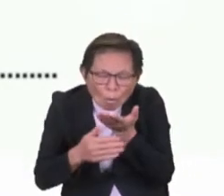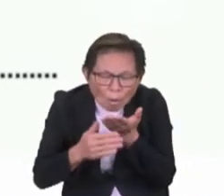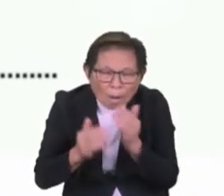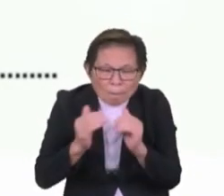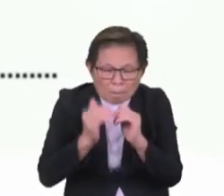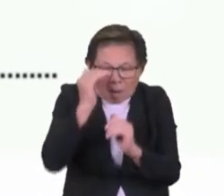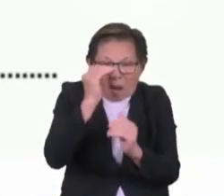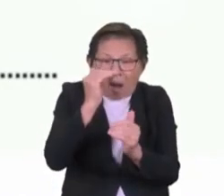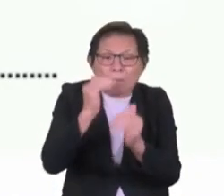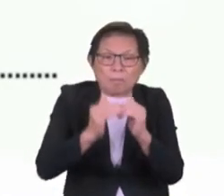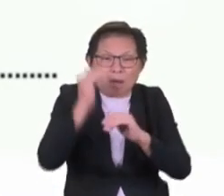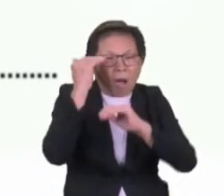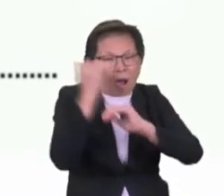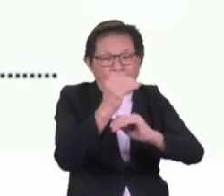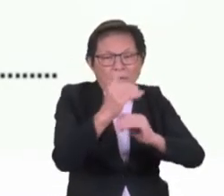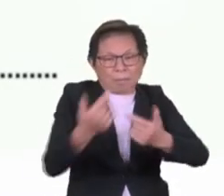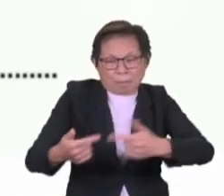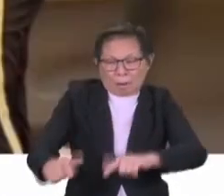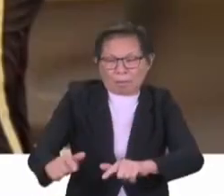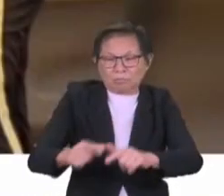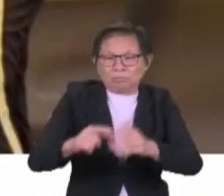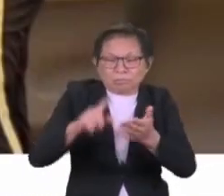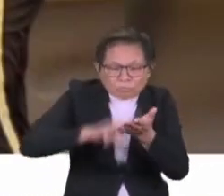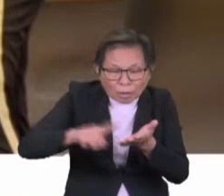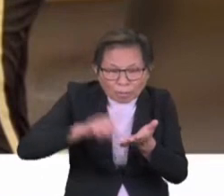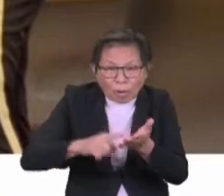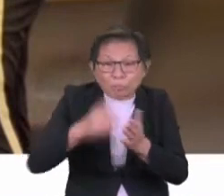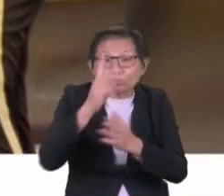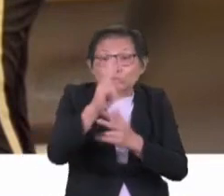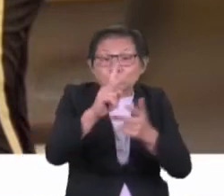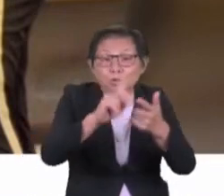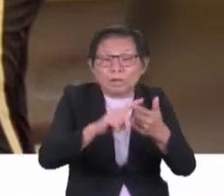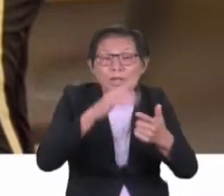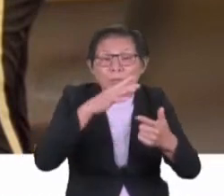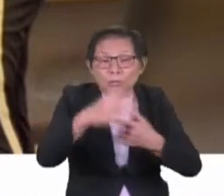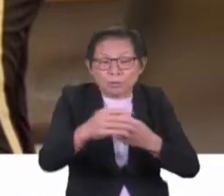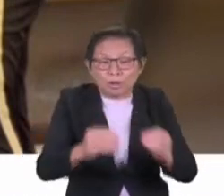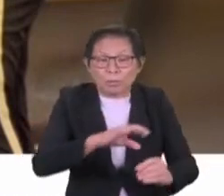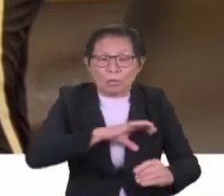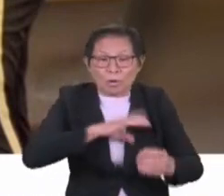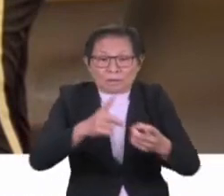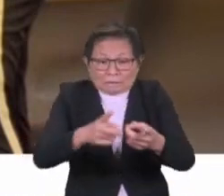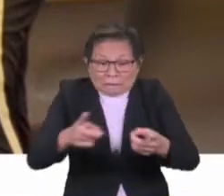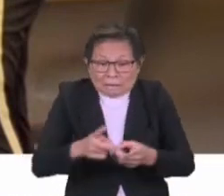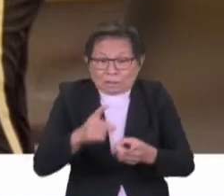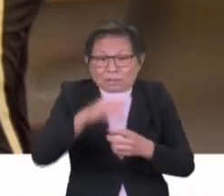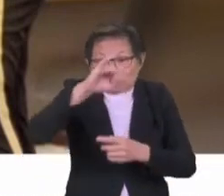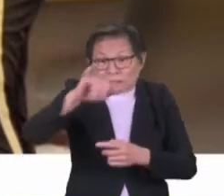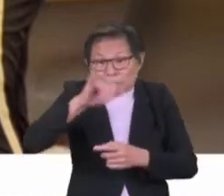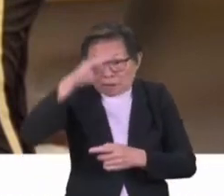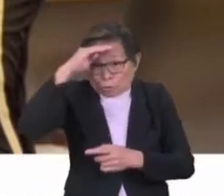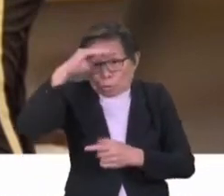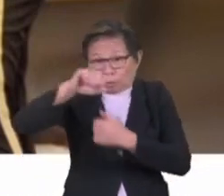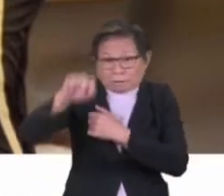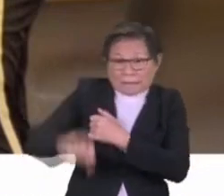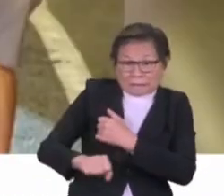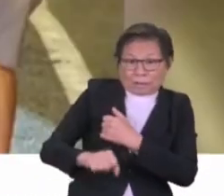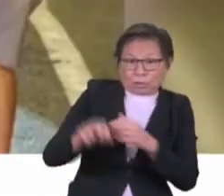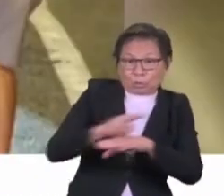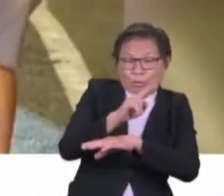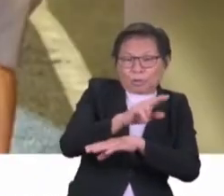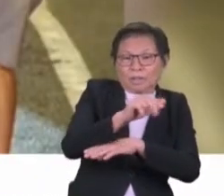had dibenarkan dalam Badan saringan pernafasan kedua di Ibu pejabat polis daerah johorbahu selatan mengunakan